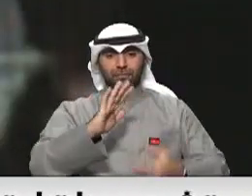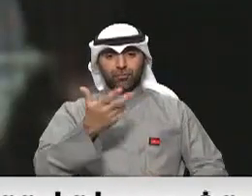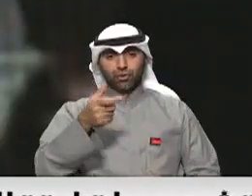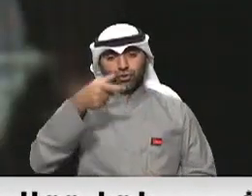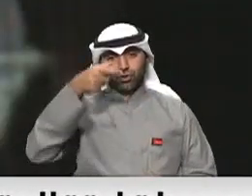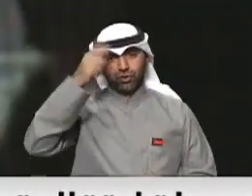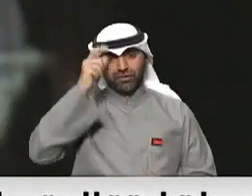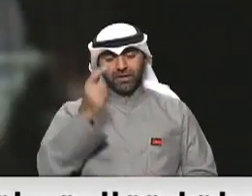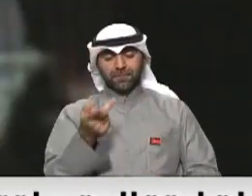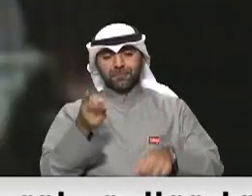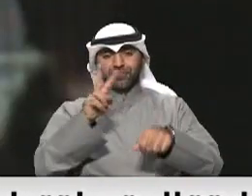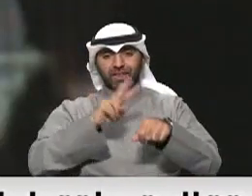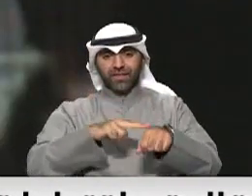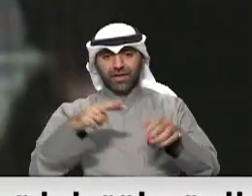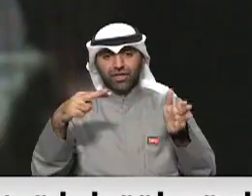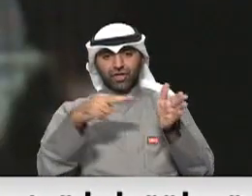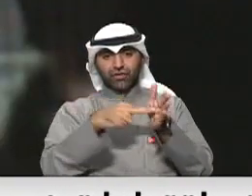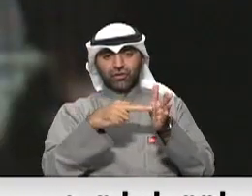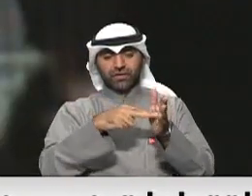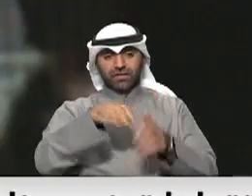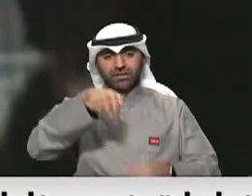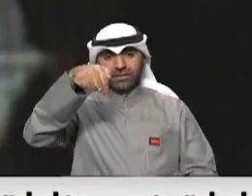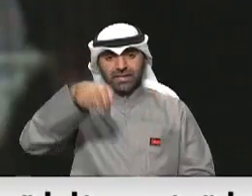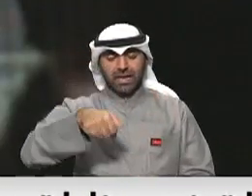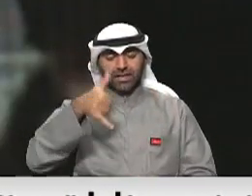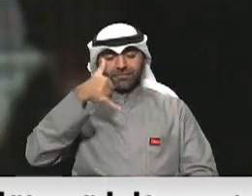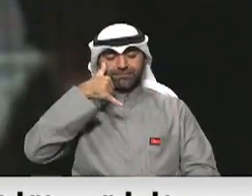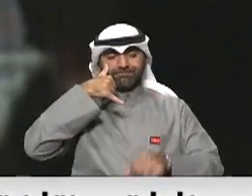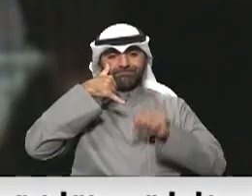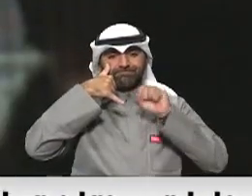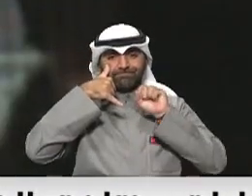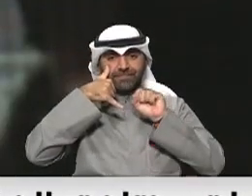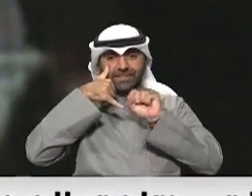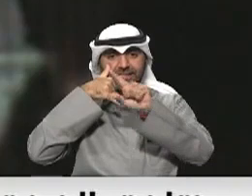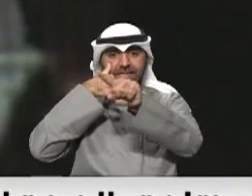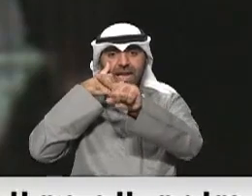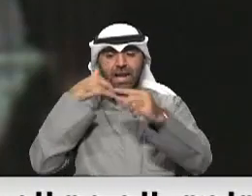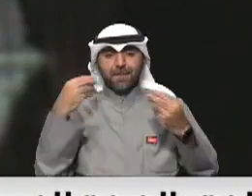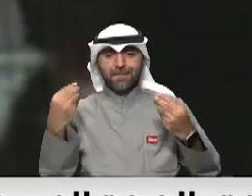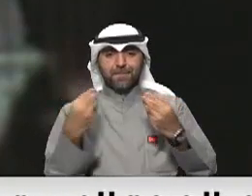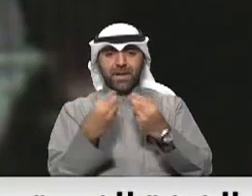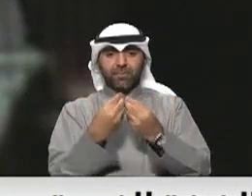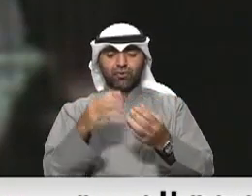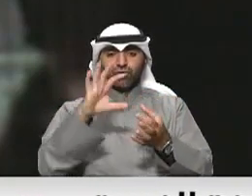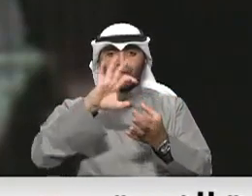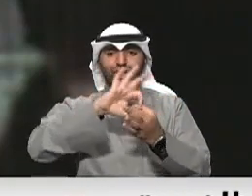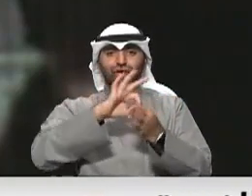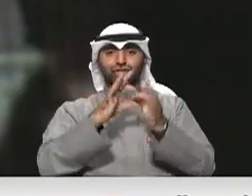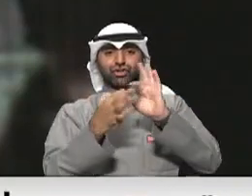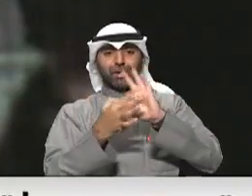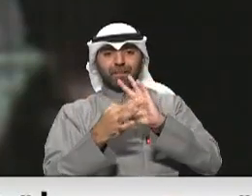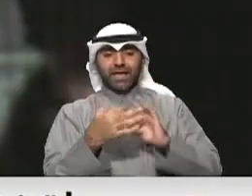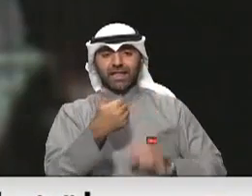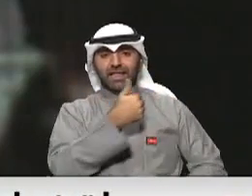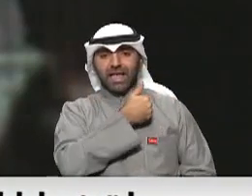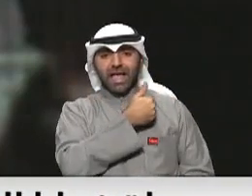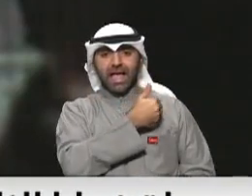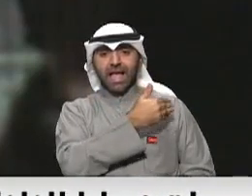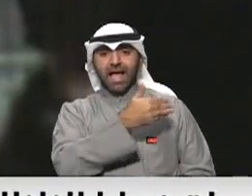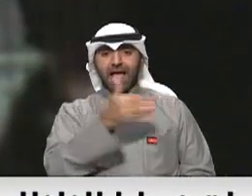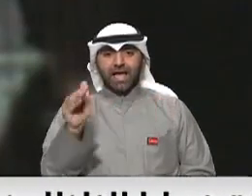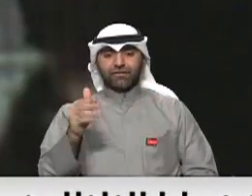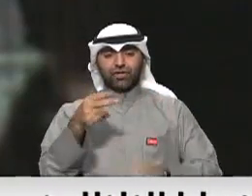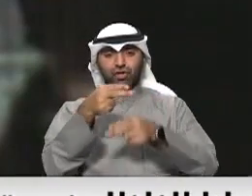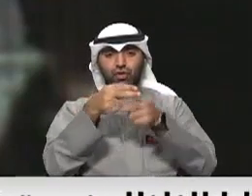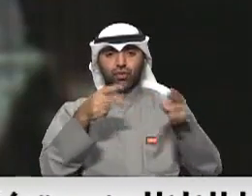ينضم إلينا من مدينة كهرمان مرعش رئيس قطاع الإغاثة والمشاريع في الجمعية الكويتية للإغاثة الأستاذ محمود